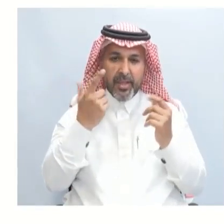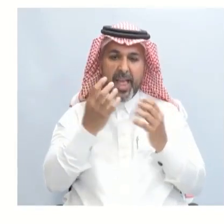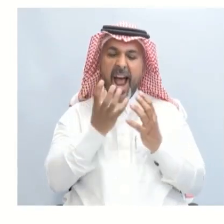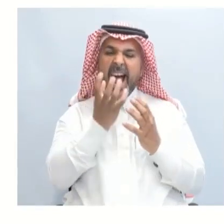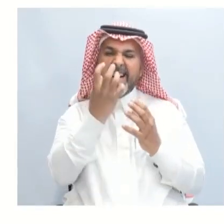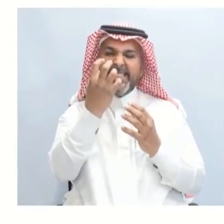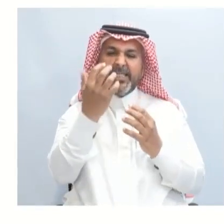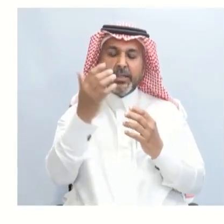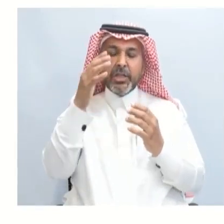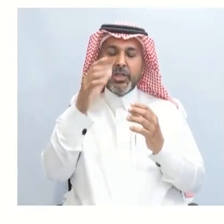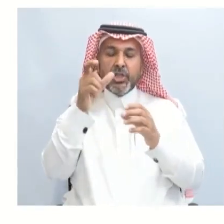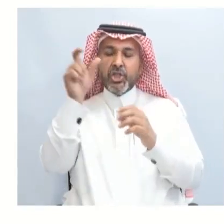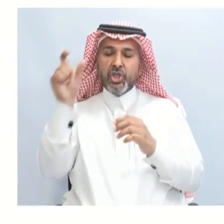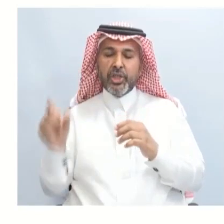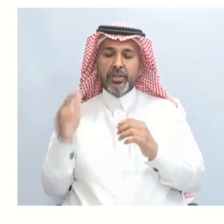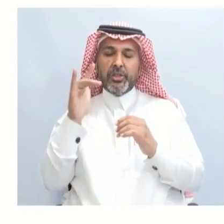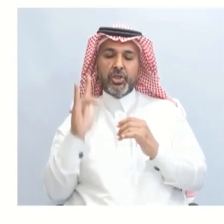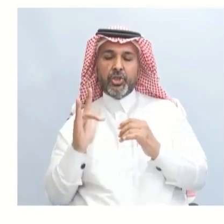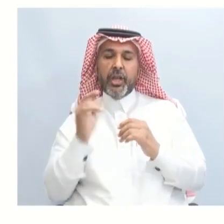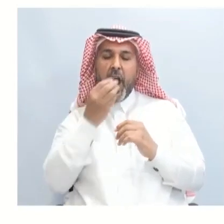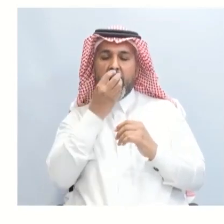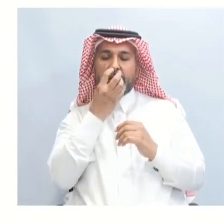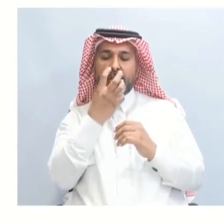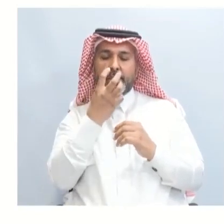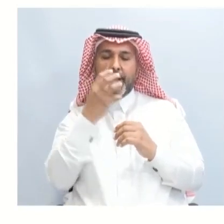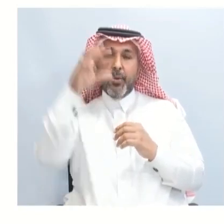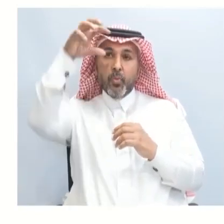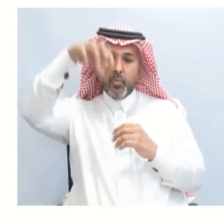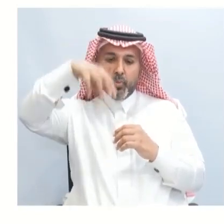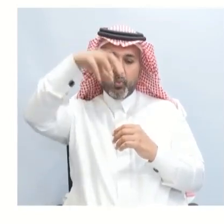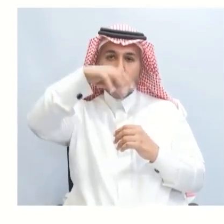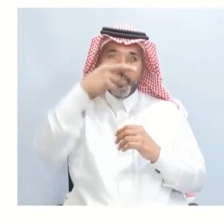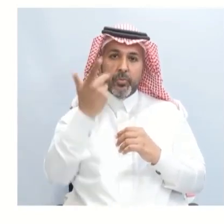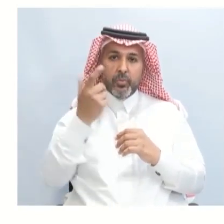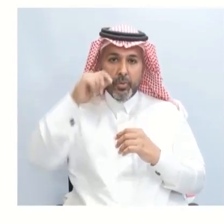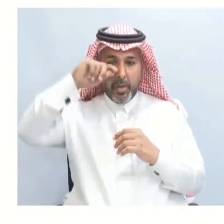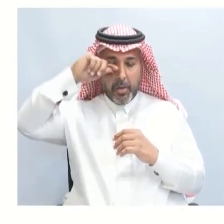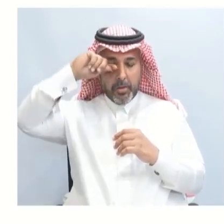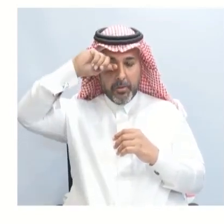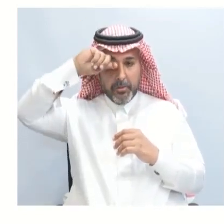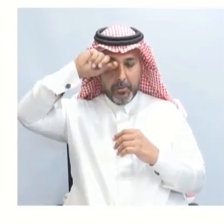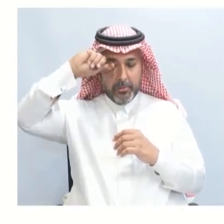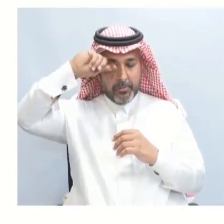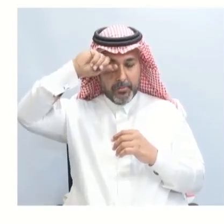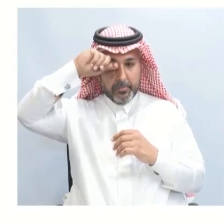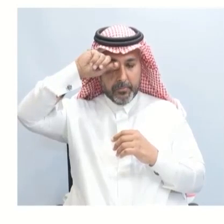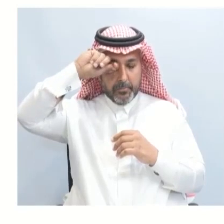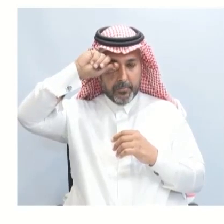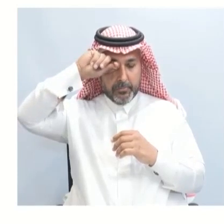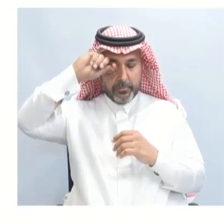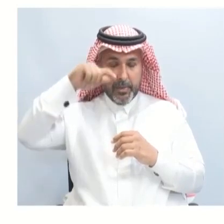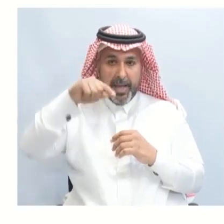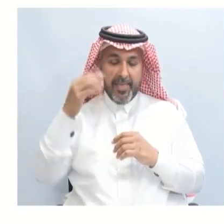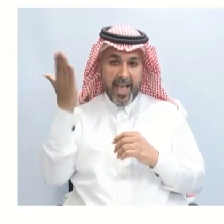لدرسيّ وهذه التفاحه تسقط الا وهي تفاحه نيوتن الشهيره التي كانت ايحاء له لاكتشاف